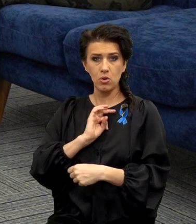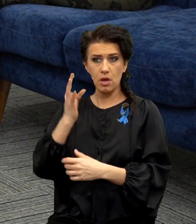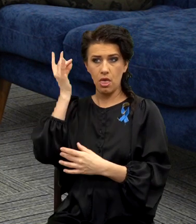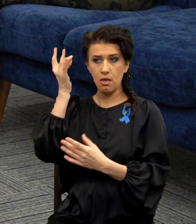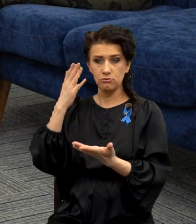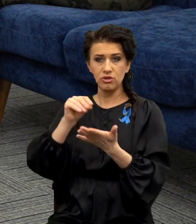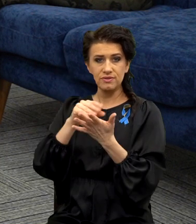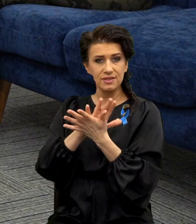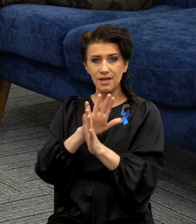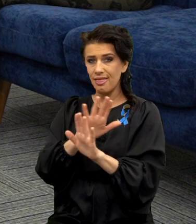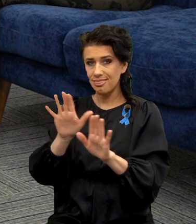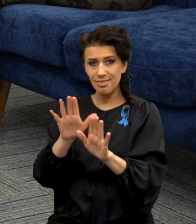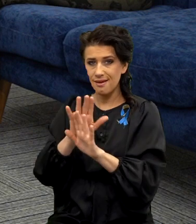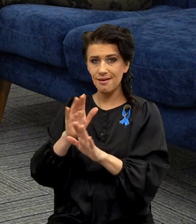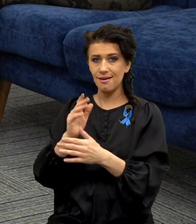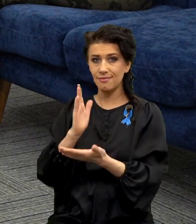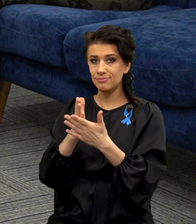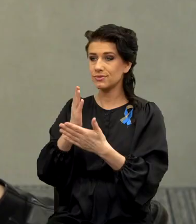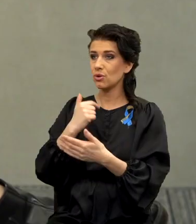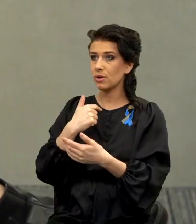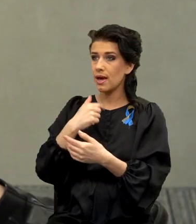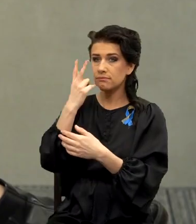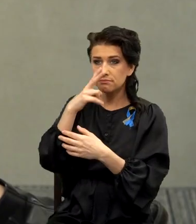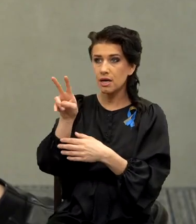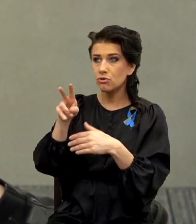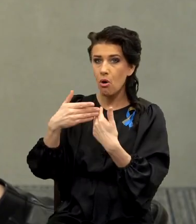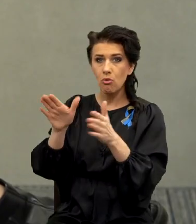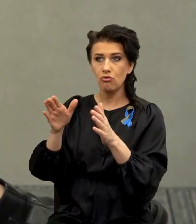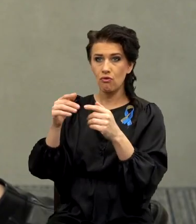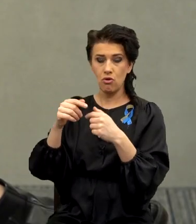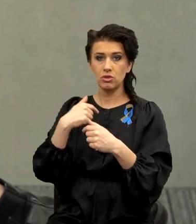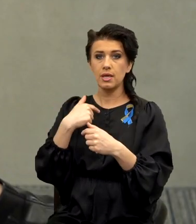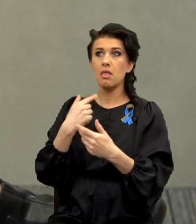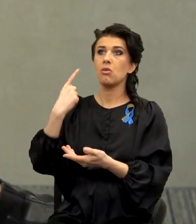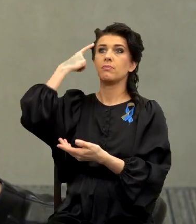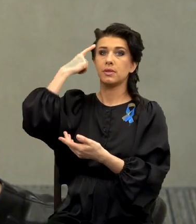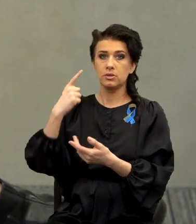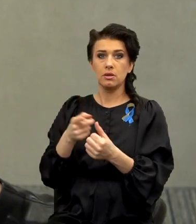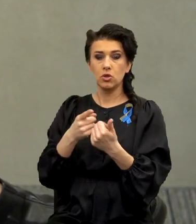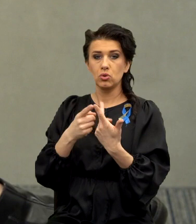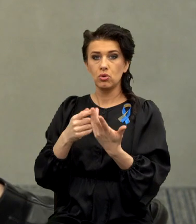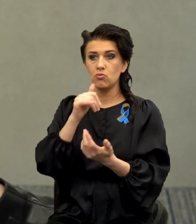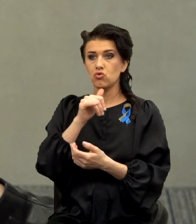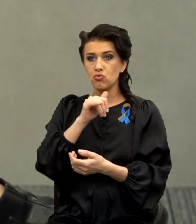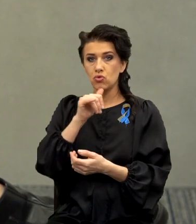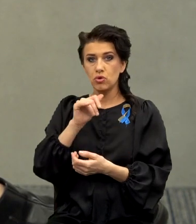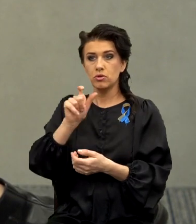żeby wyjść z tej pozycji, że ja myślę, czy domyślam się, próbuję